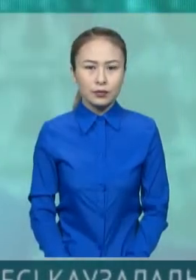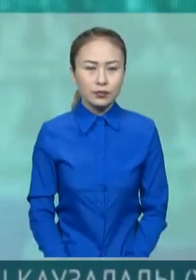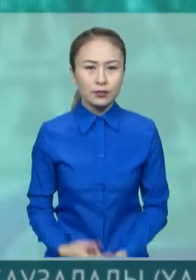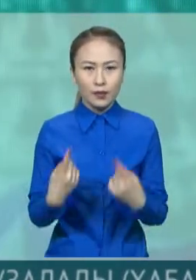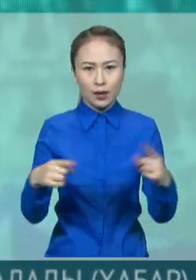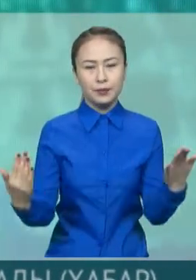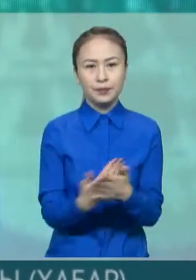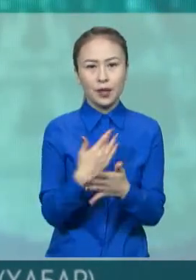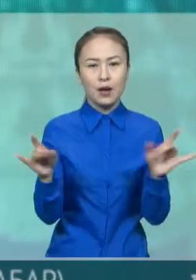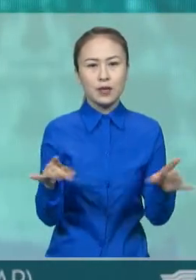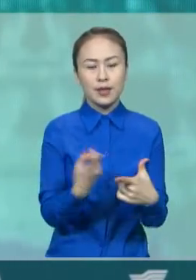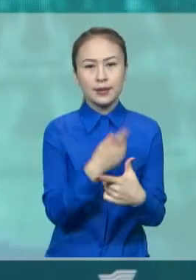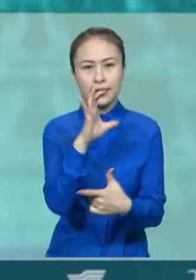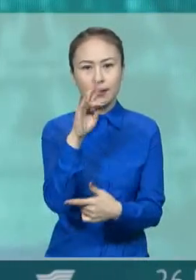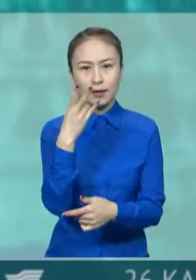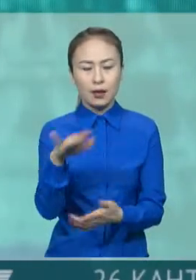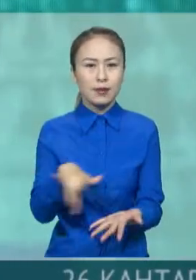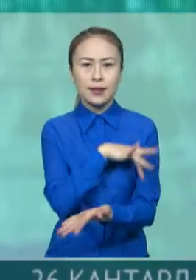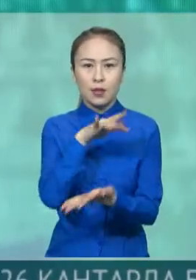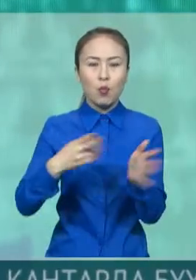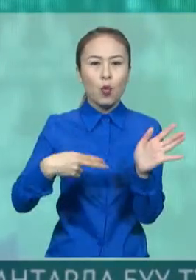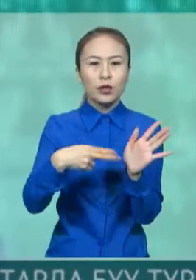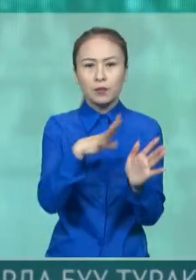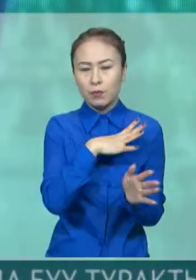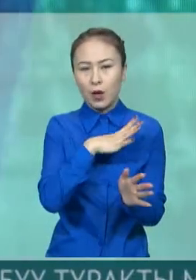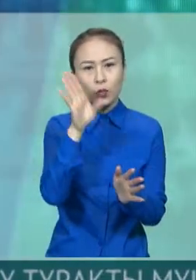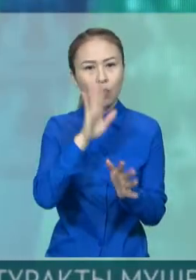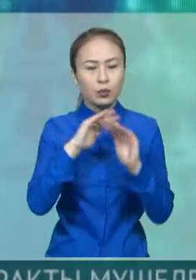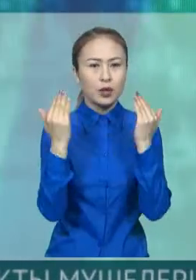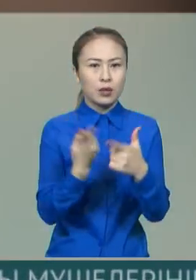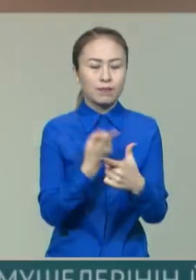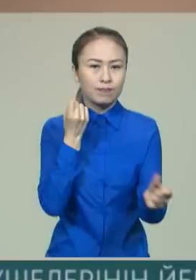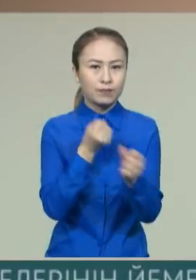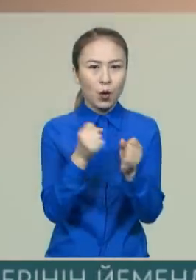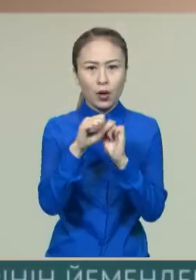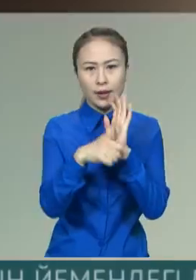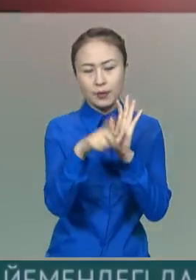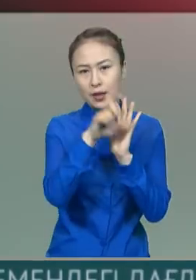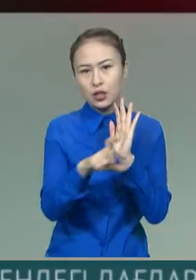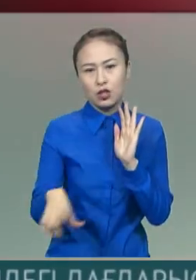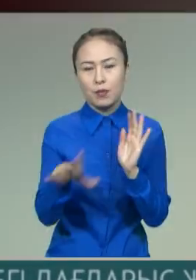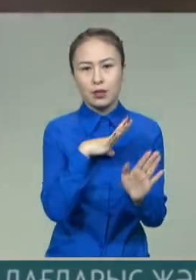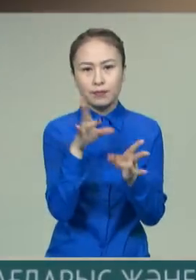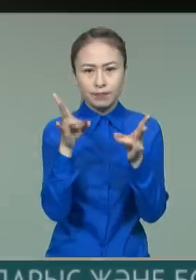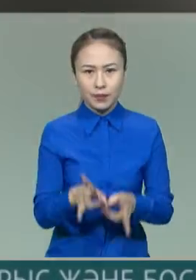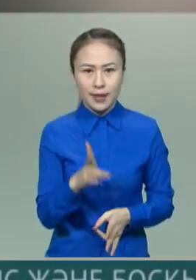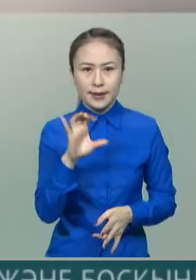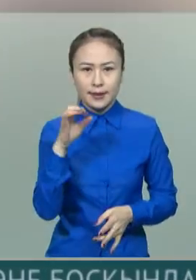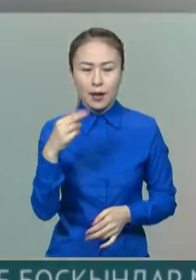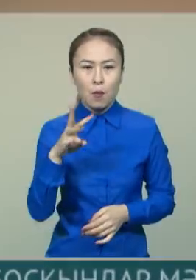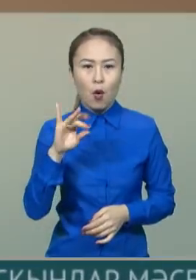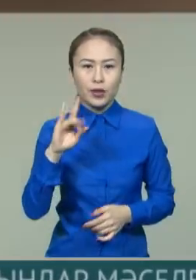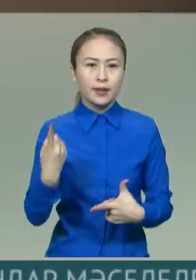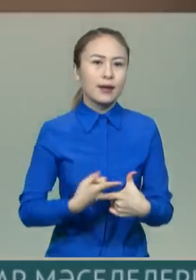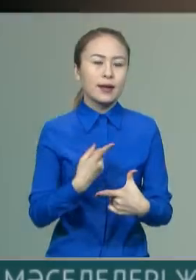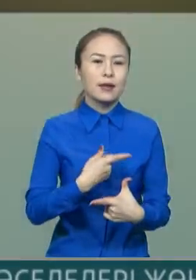Өзге де жаңалықтарға, Австралияның Сидней қаласында пойыз станция қоршауына соқтығысып, салдарынан 16 адам жарақат алған. Бұл туралы